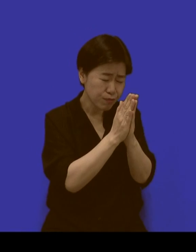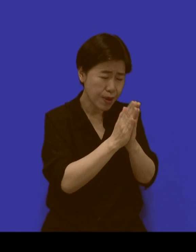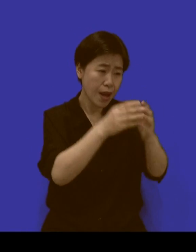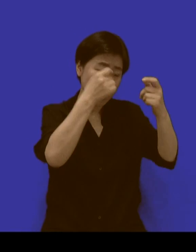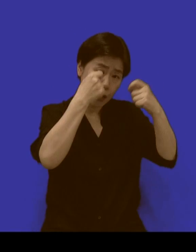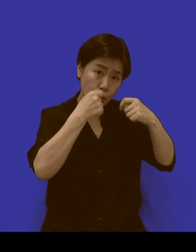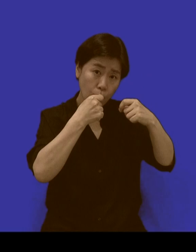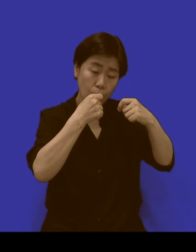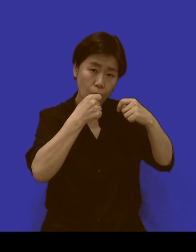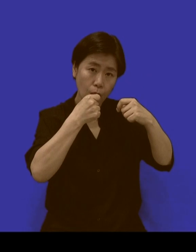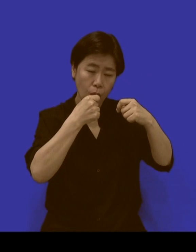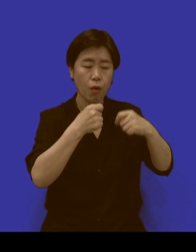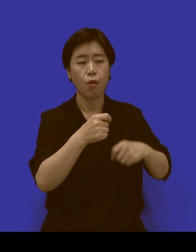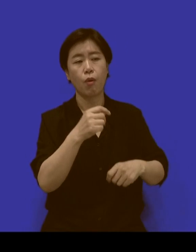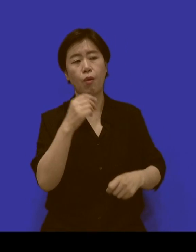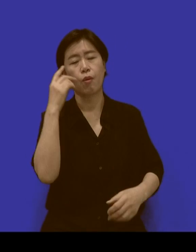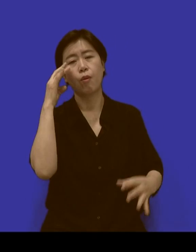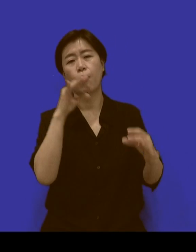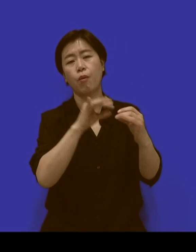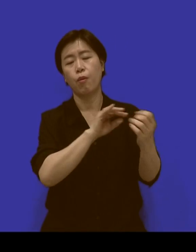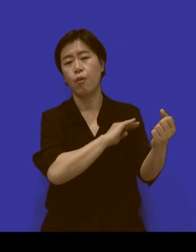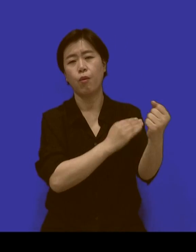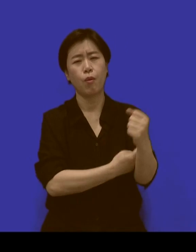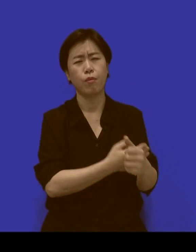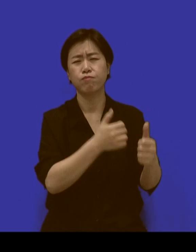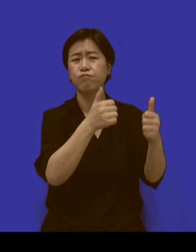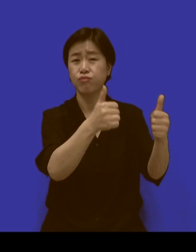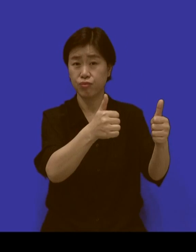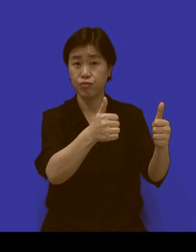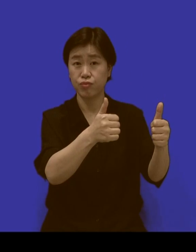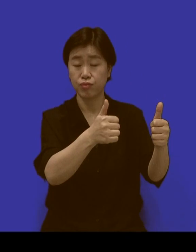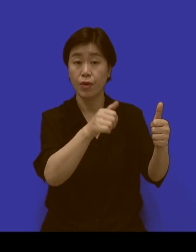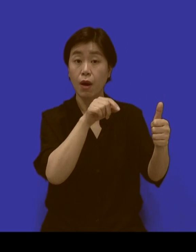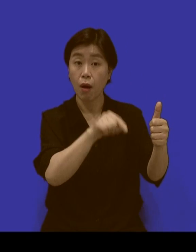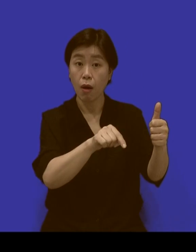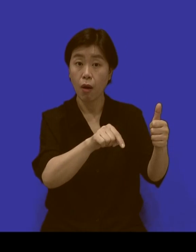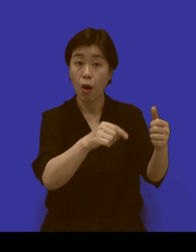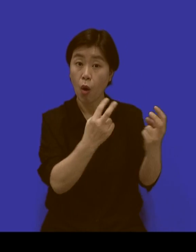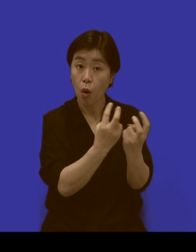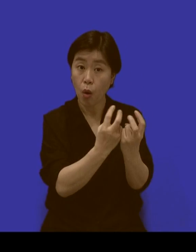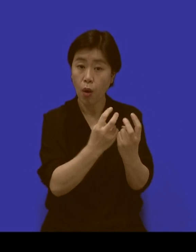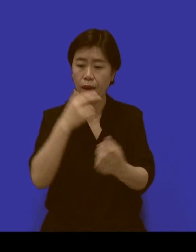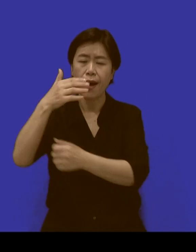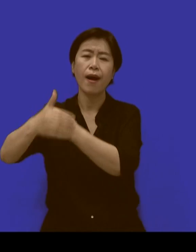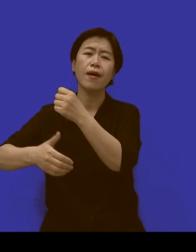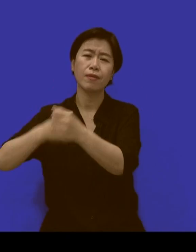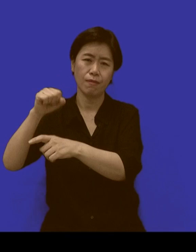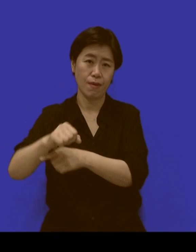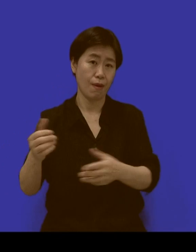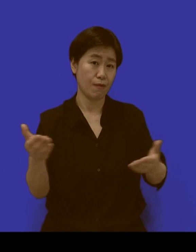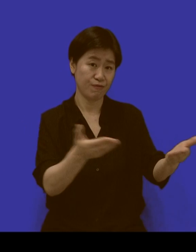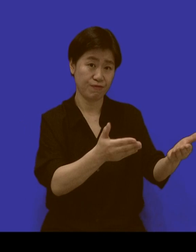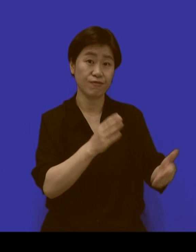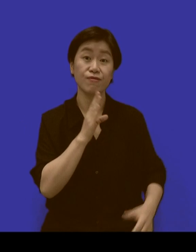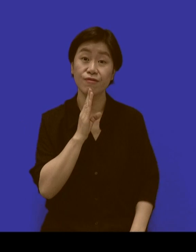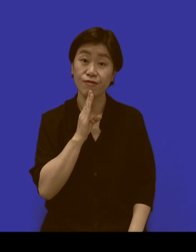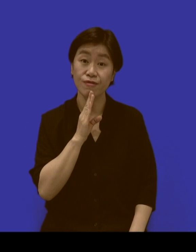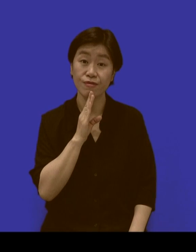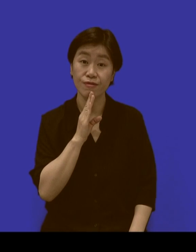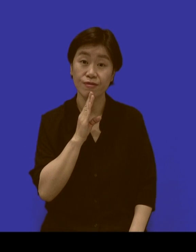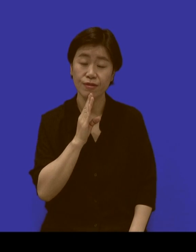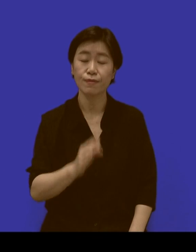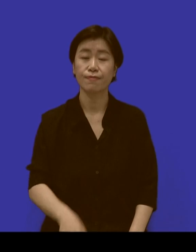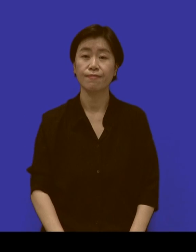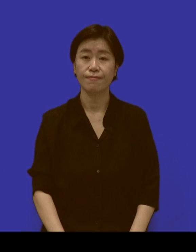보통 공감력으로 할 수 없는 최고의 공감력을 하나님께서 그 과정을 통해 바꾸시면서 지금 이렇게 사용하시고 계시구나 라는